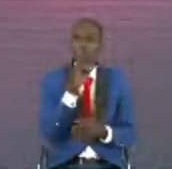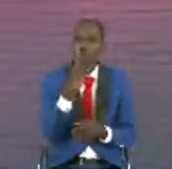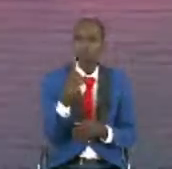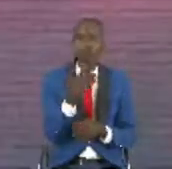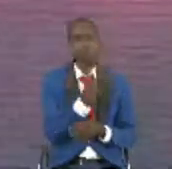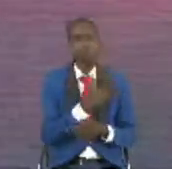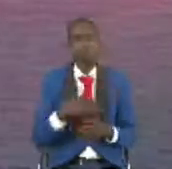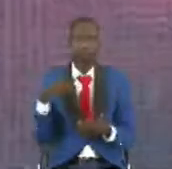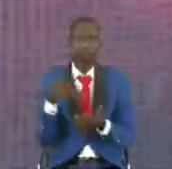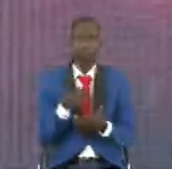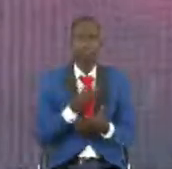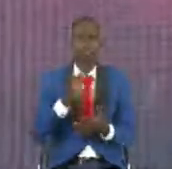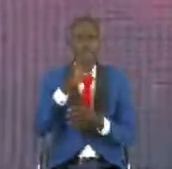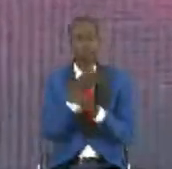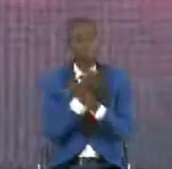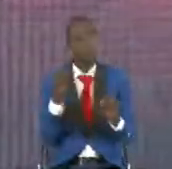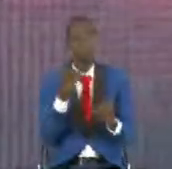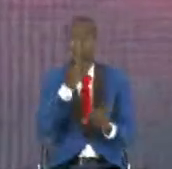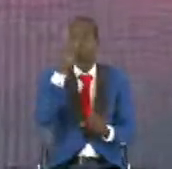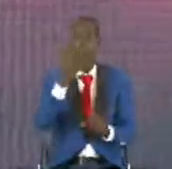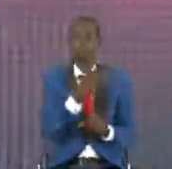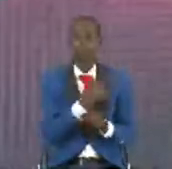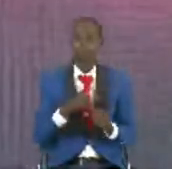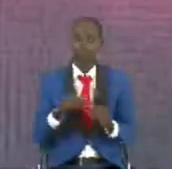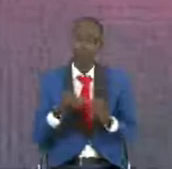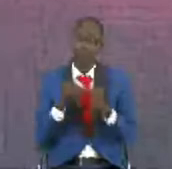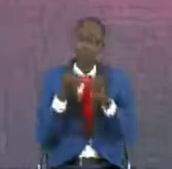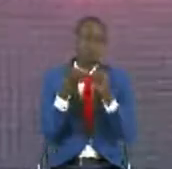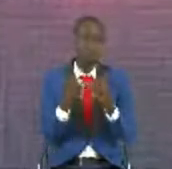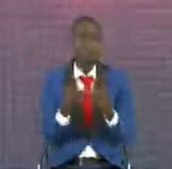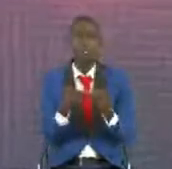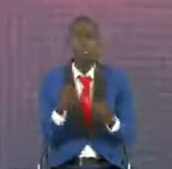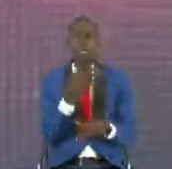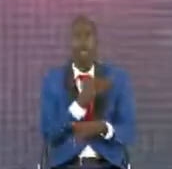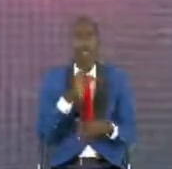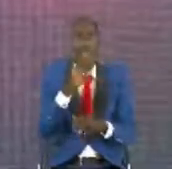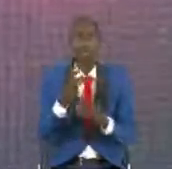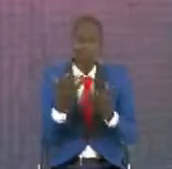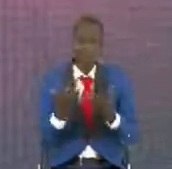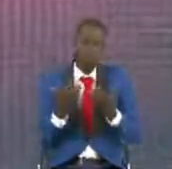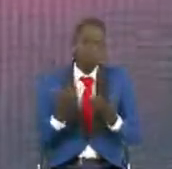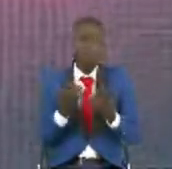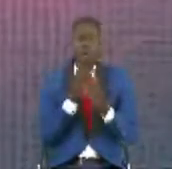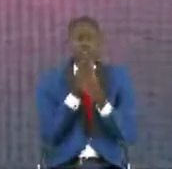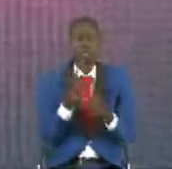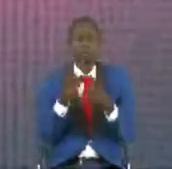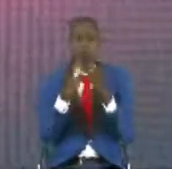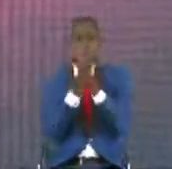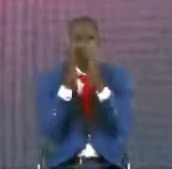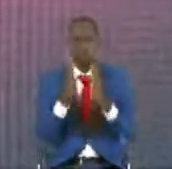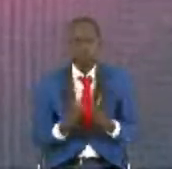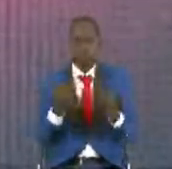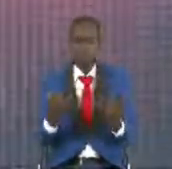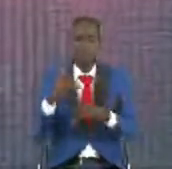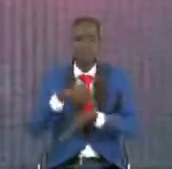solide. Ton salut, sûr et solide. Et tes désirs, l'exaucement de ta prière, ce soit sûr